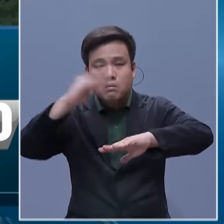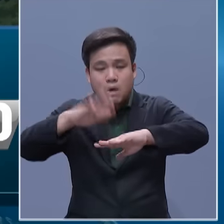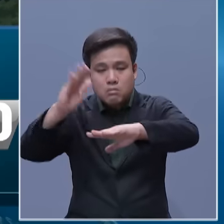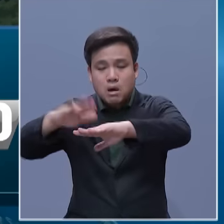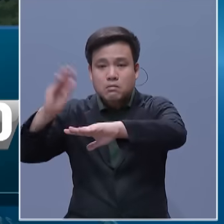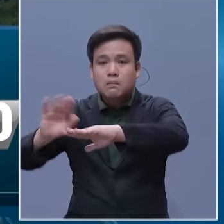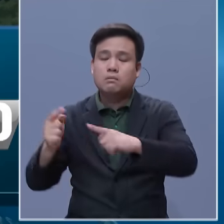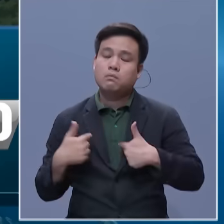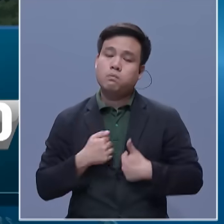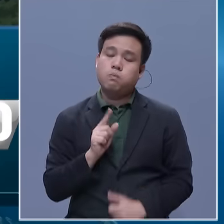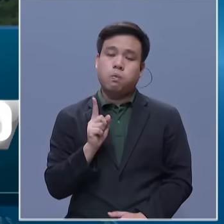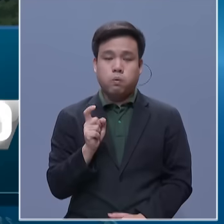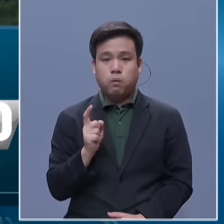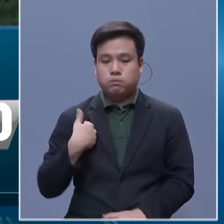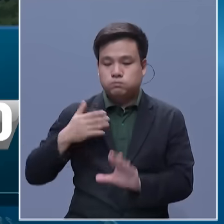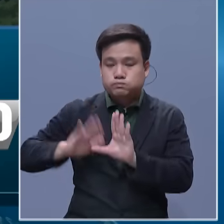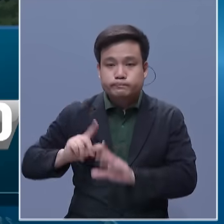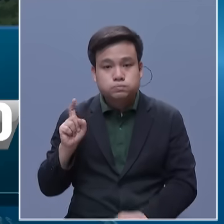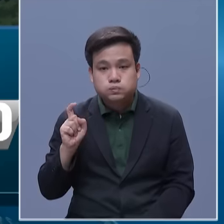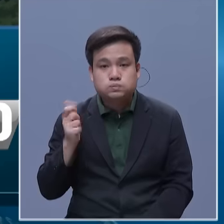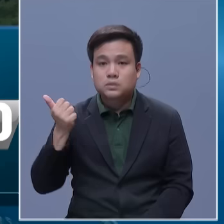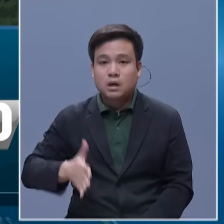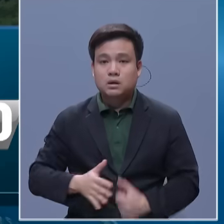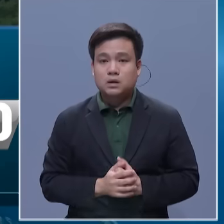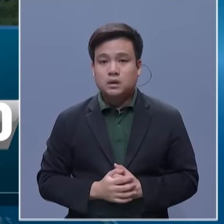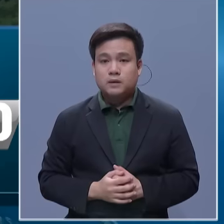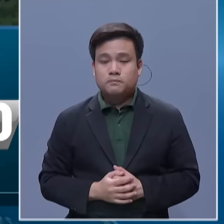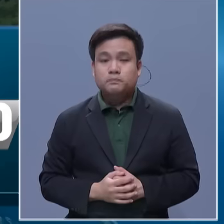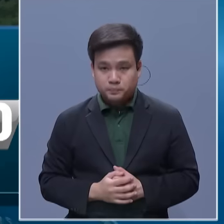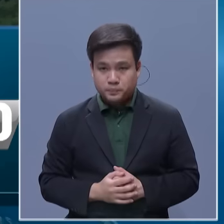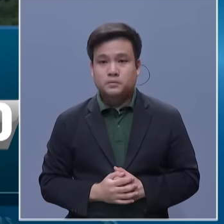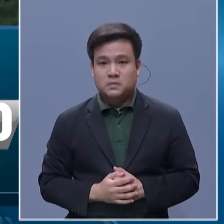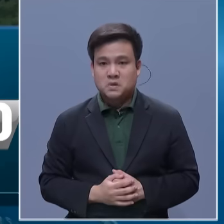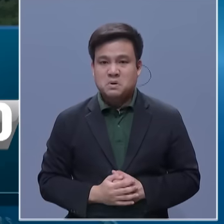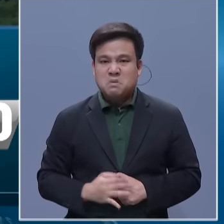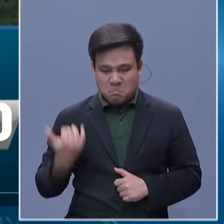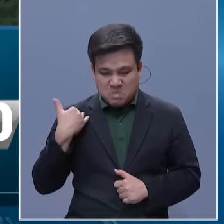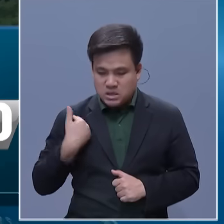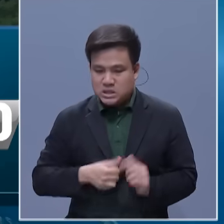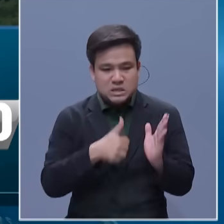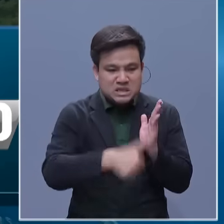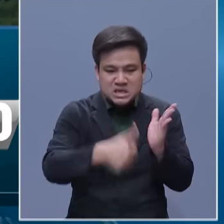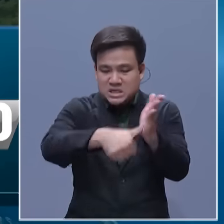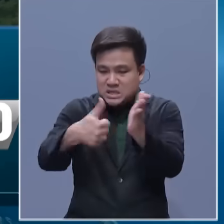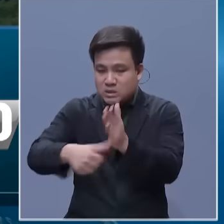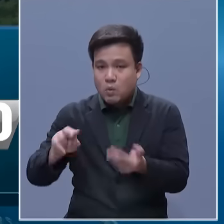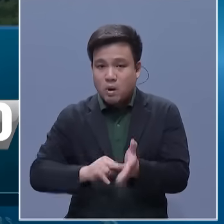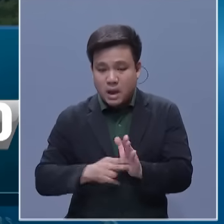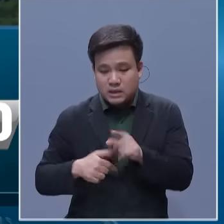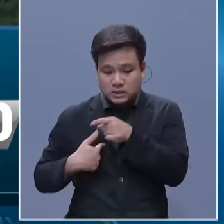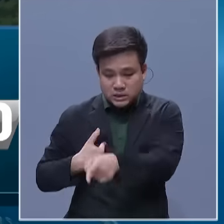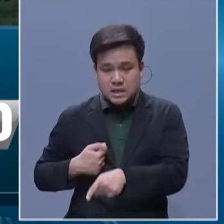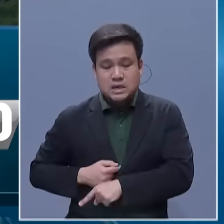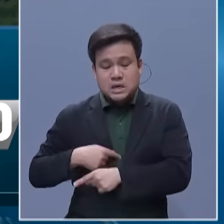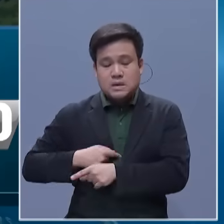มันเกินกว่าเพดานที่ทางภาครัฐกำหนดไว้นะครับแล้วบางคนมีหนี้สะสมหลายก้อนแล้วก็ไม่ได้มีหนี้เฉพาะที่กู้เพื่อ